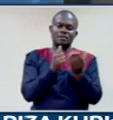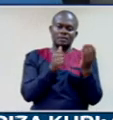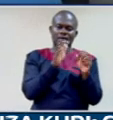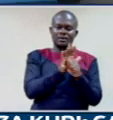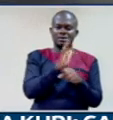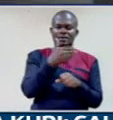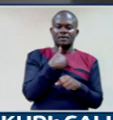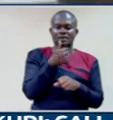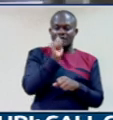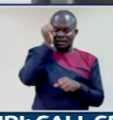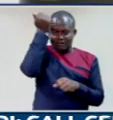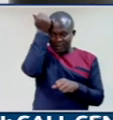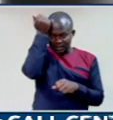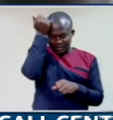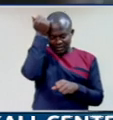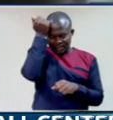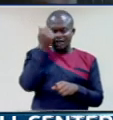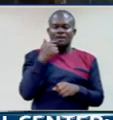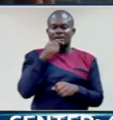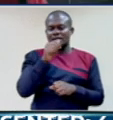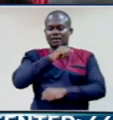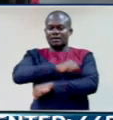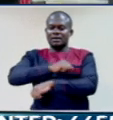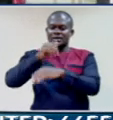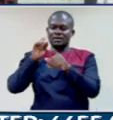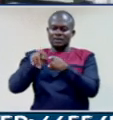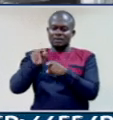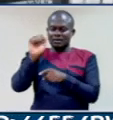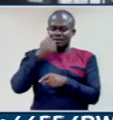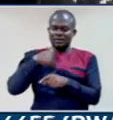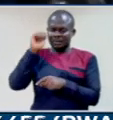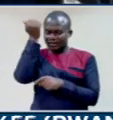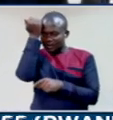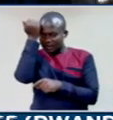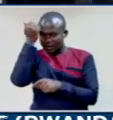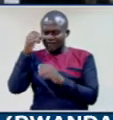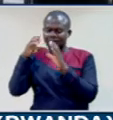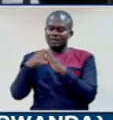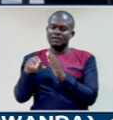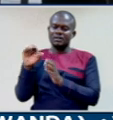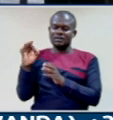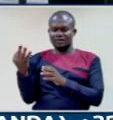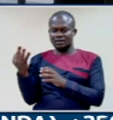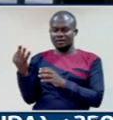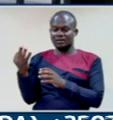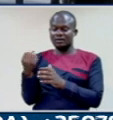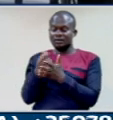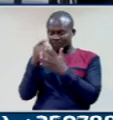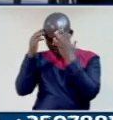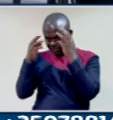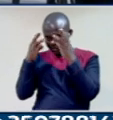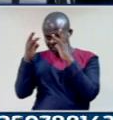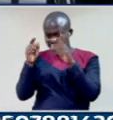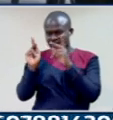baba bafite ubwishingizi. Hakaba abanyeshuri nabo bafite ubwishingizi. Icyiciro kiduteye impungenge